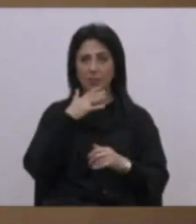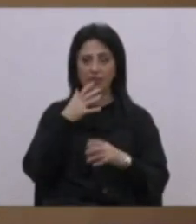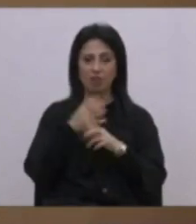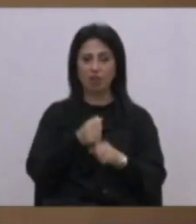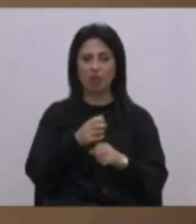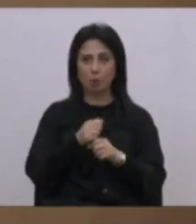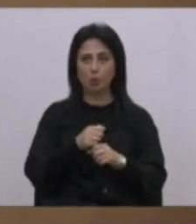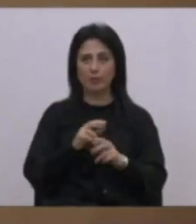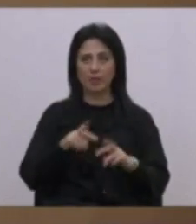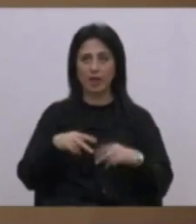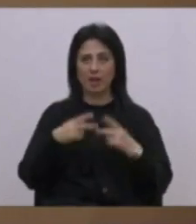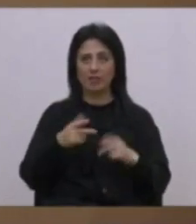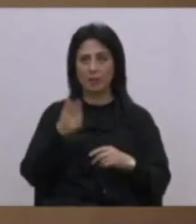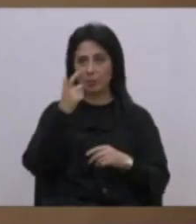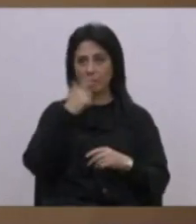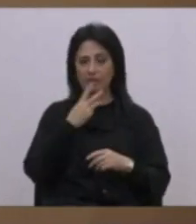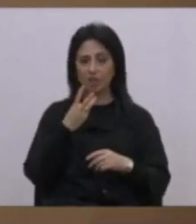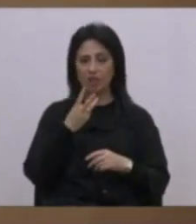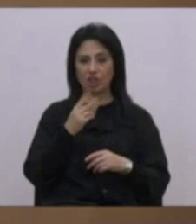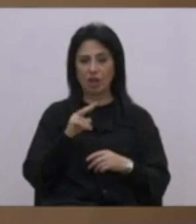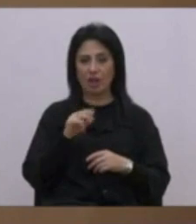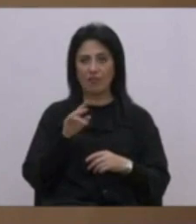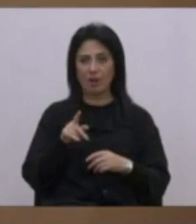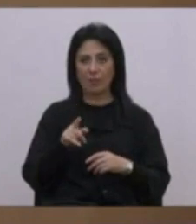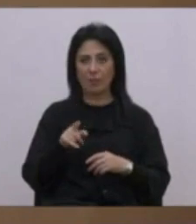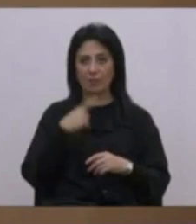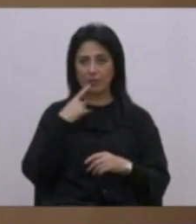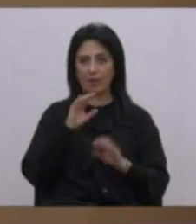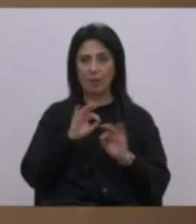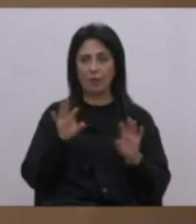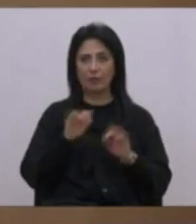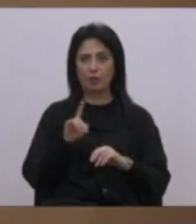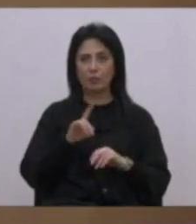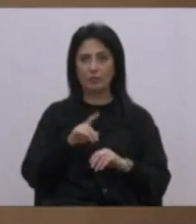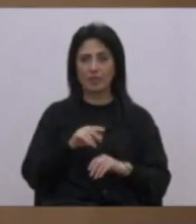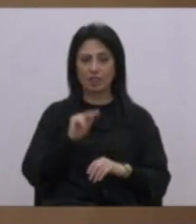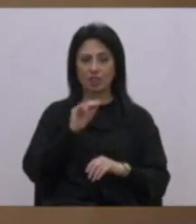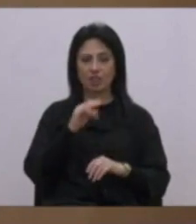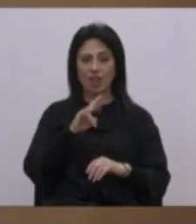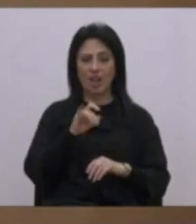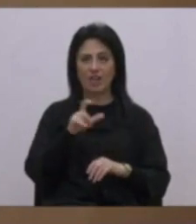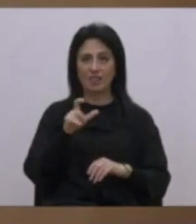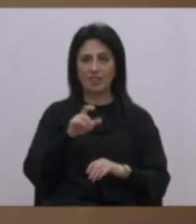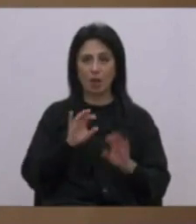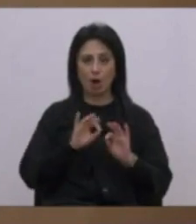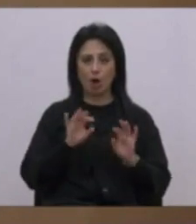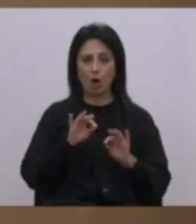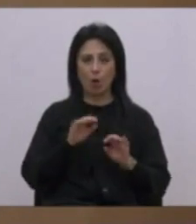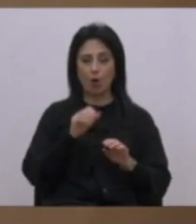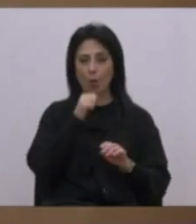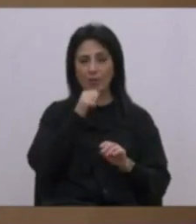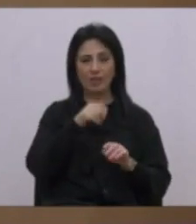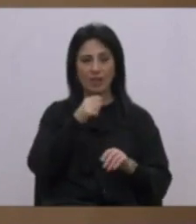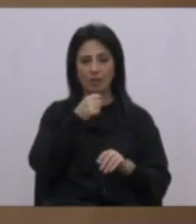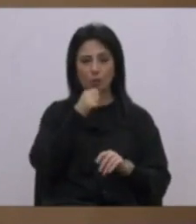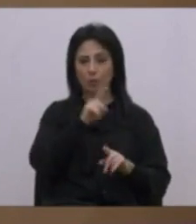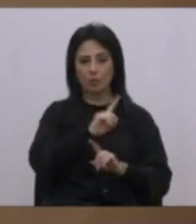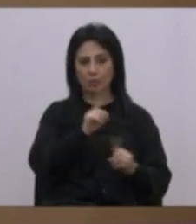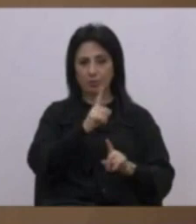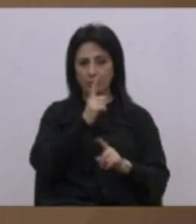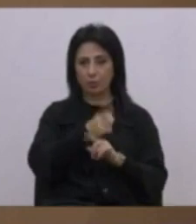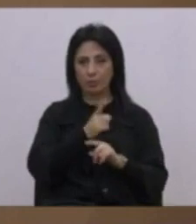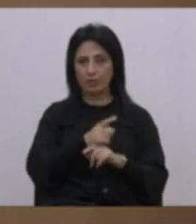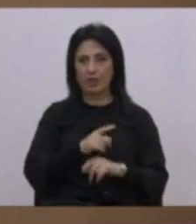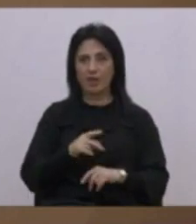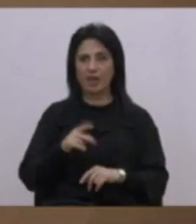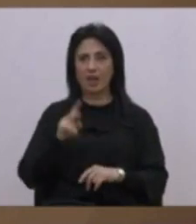შეზღუდვებზე ხართ გადასული. აგერ ბატონმა შალომ მასკნა გამოაცხადა რომ სერგო ჩიხლაძემ კომენტარი აღარ მისცესო ჟურნალისტებსო